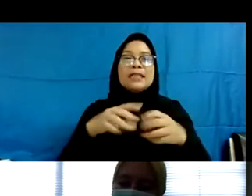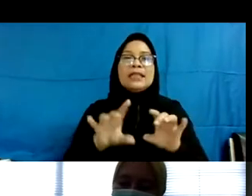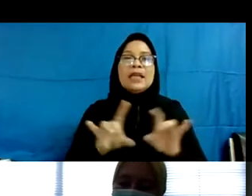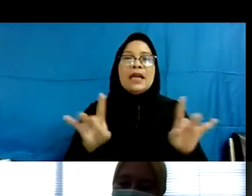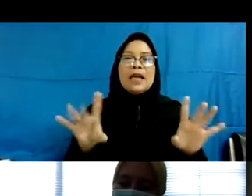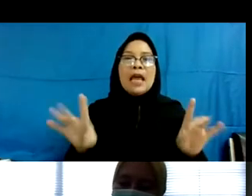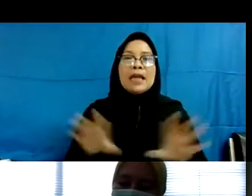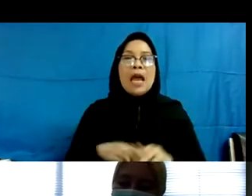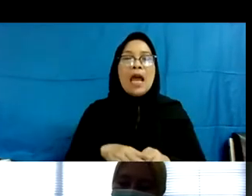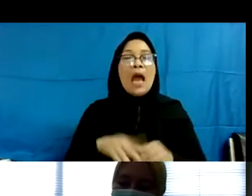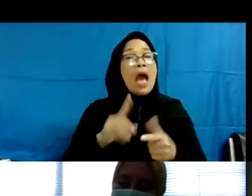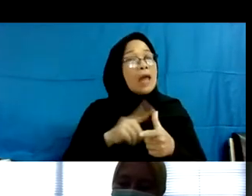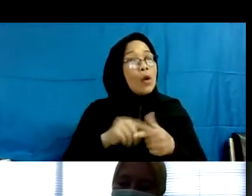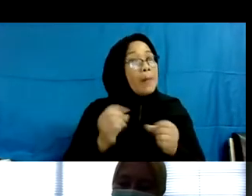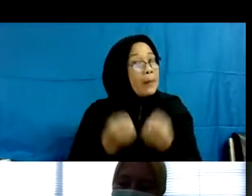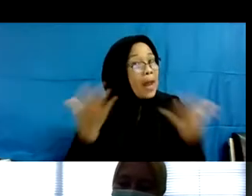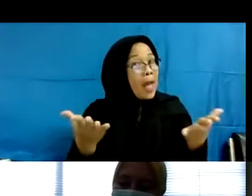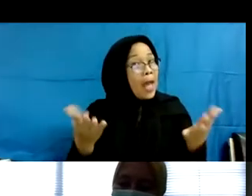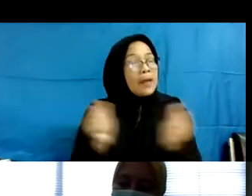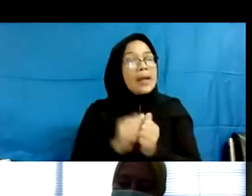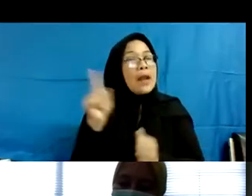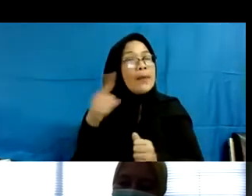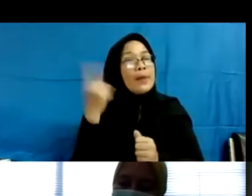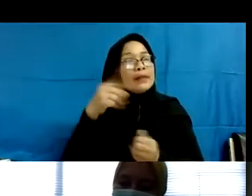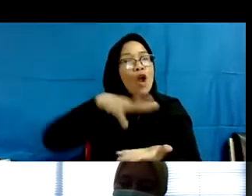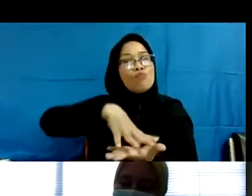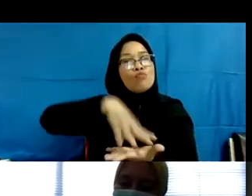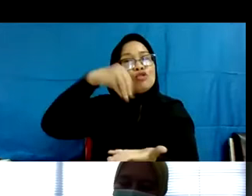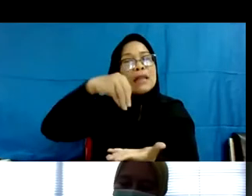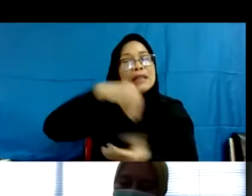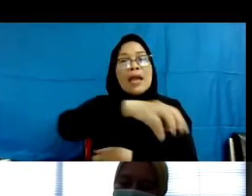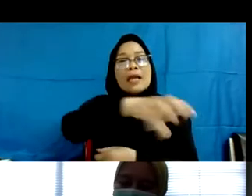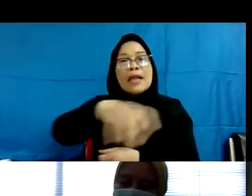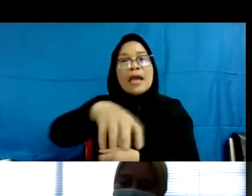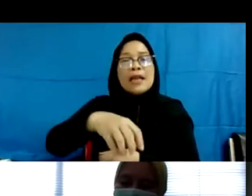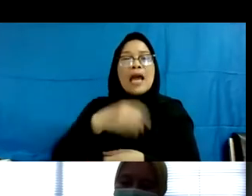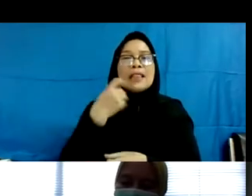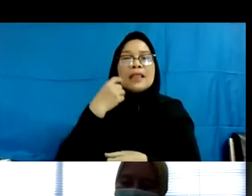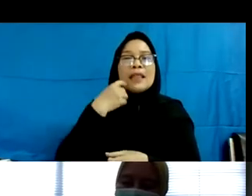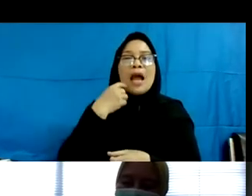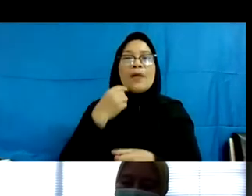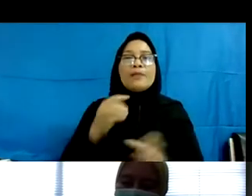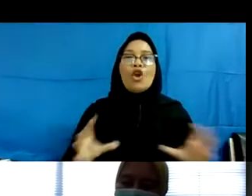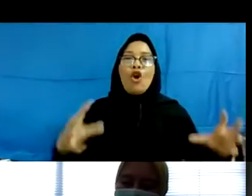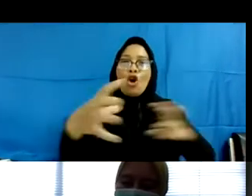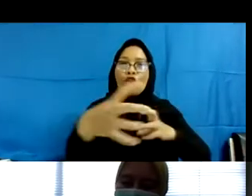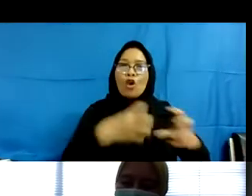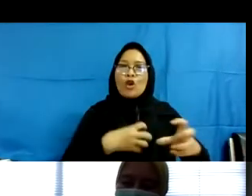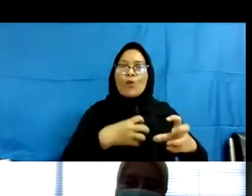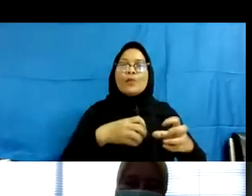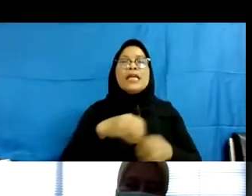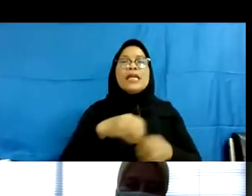bagaimana dengan pemerintah pusat dan pemerintah daerah terkait dengan otonomi daerah. Jadi nanti ada standar pelayanan